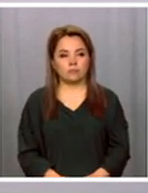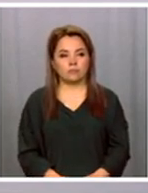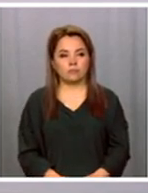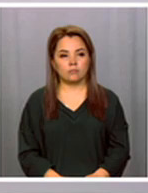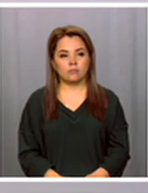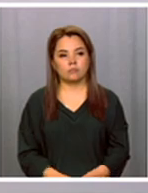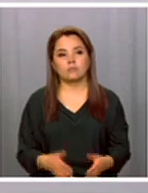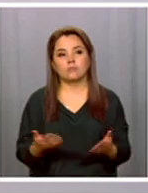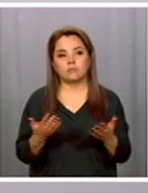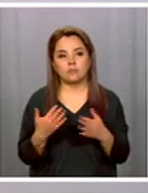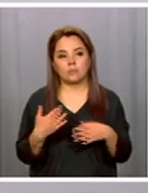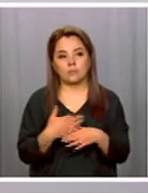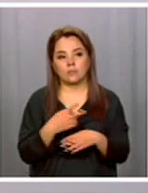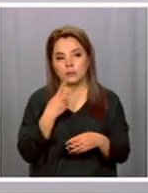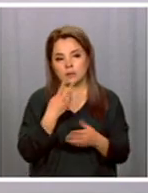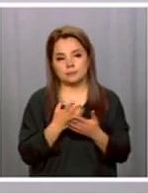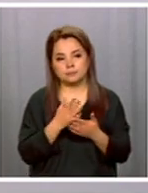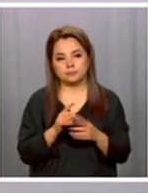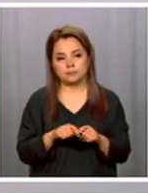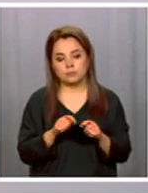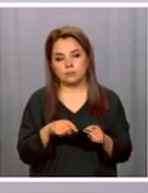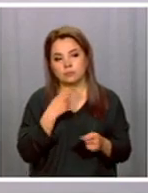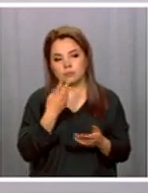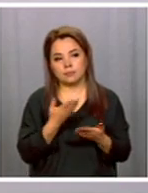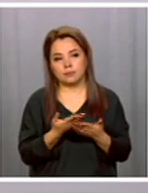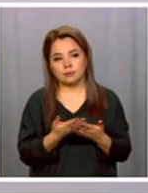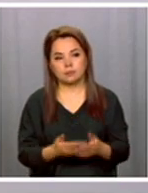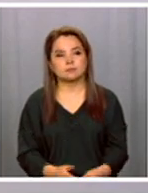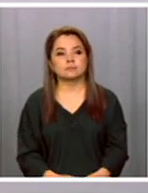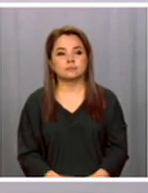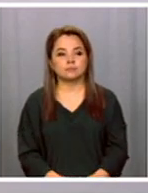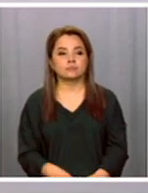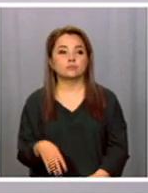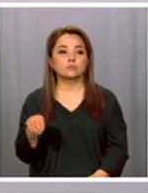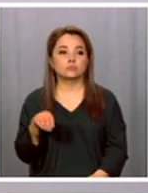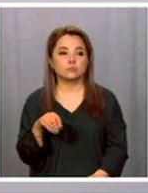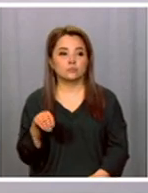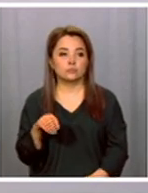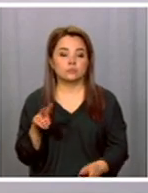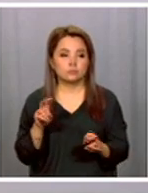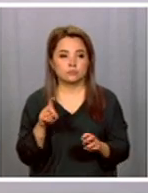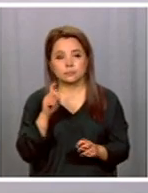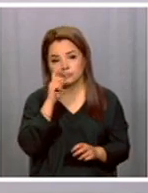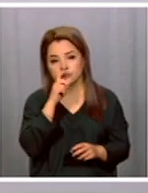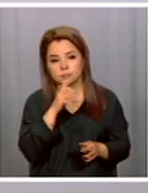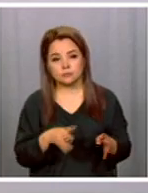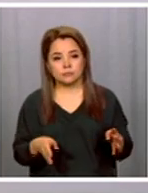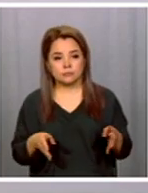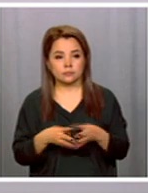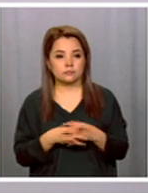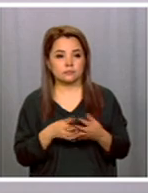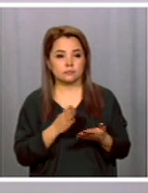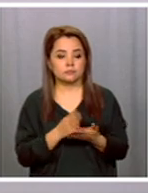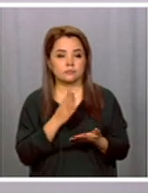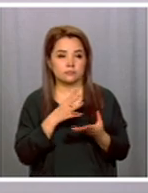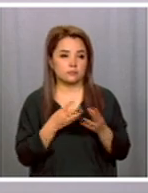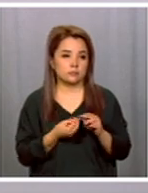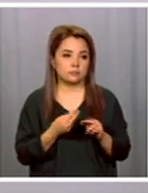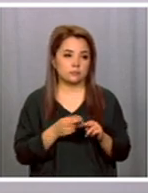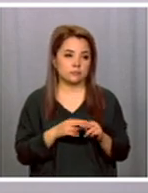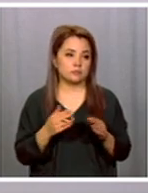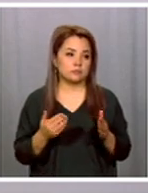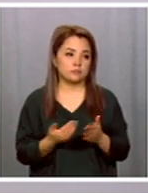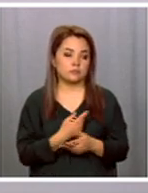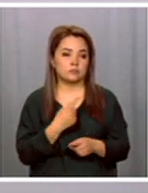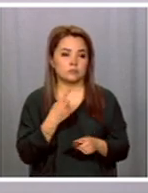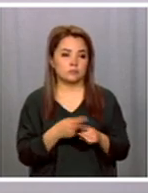Қандай реакция жүргендігін қарап көрейік. Тұздар, қышқылдармен әрекеттеседі. Нәтижесінде жаңа